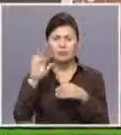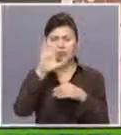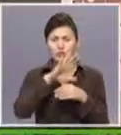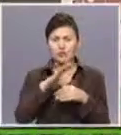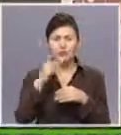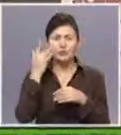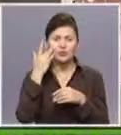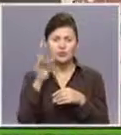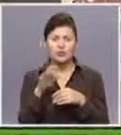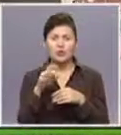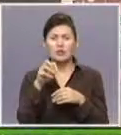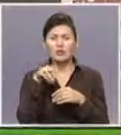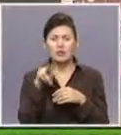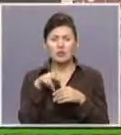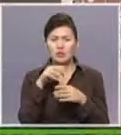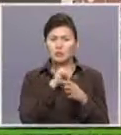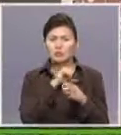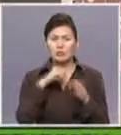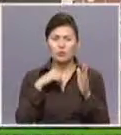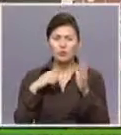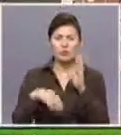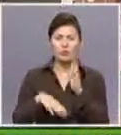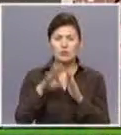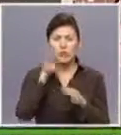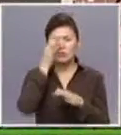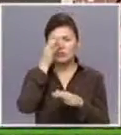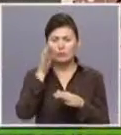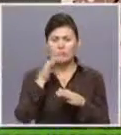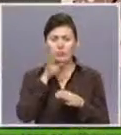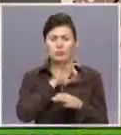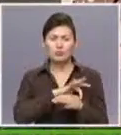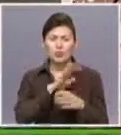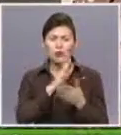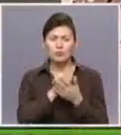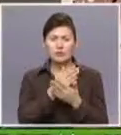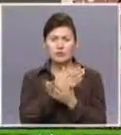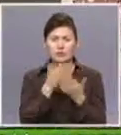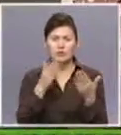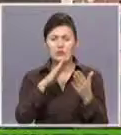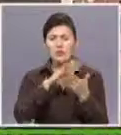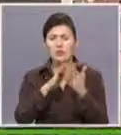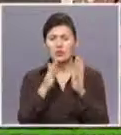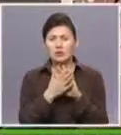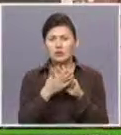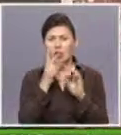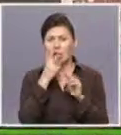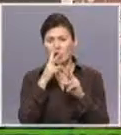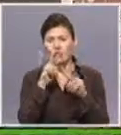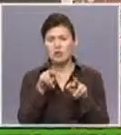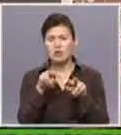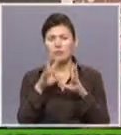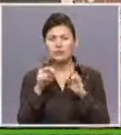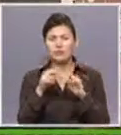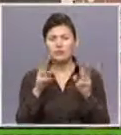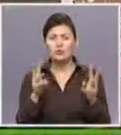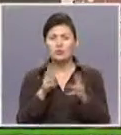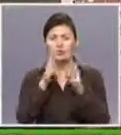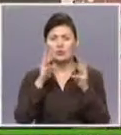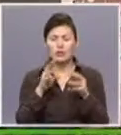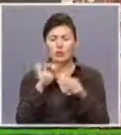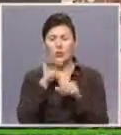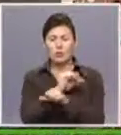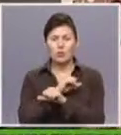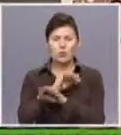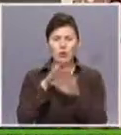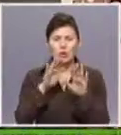Европаның, ақыштың және ТМД-дағы ең үздік деген тәжірибелерді қолдандық. Мұнда барлық жағдай қарастырылған. Мұнда өрт сөндірушілер тынығатын